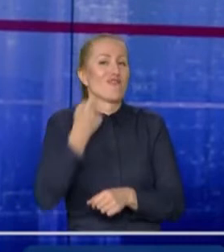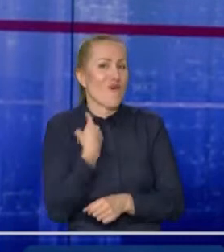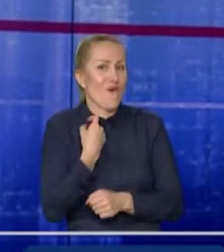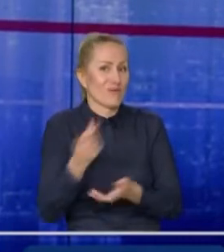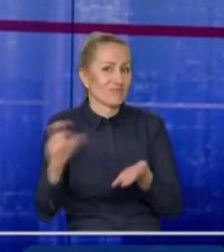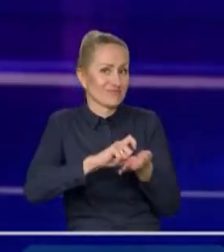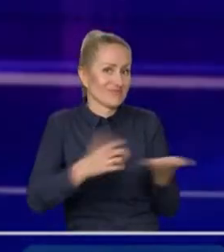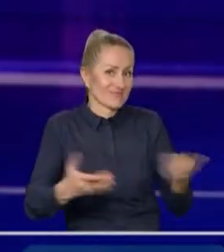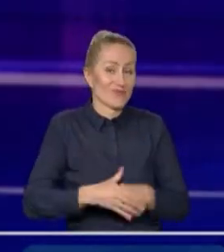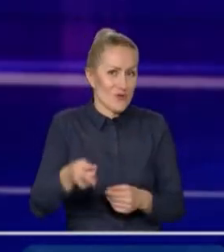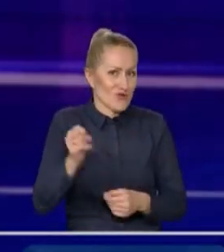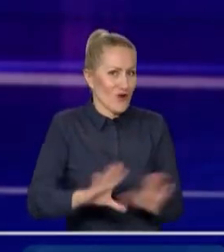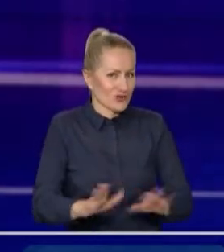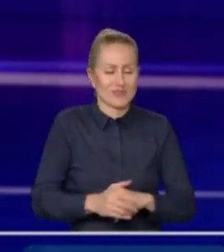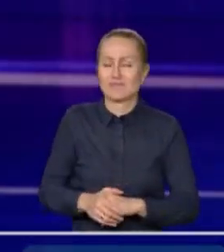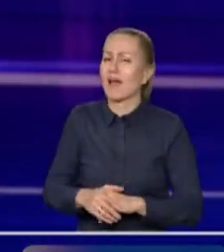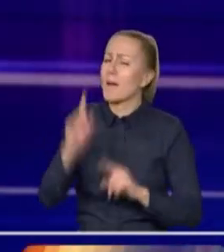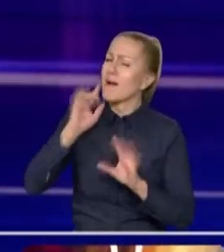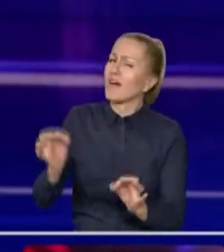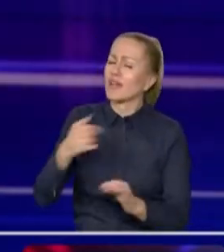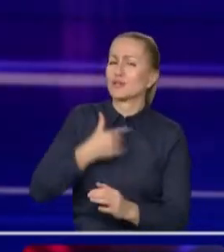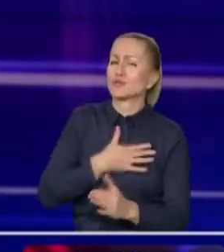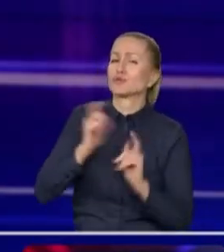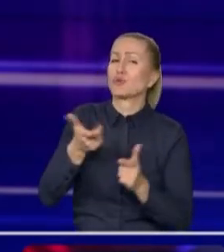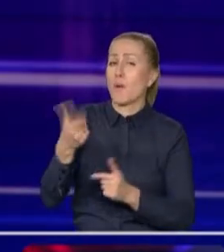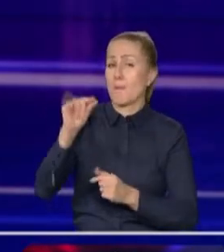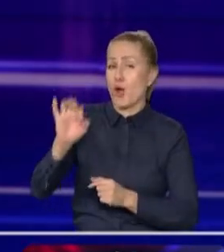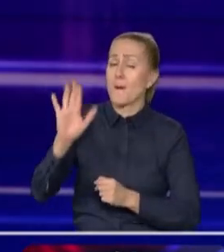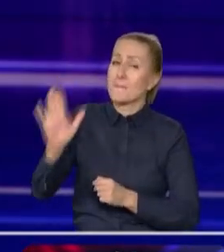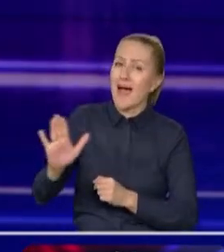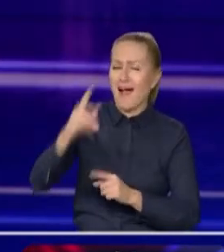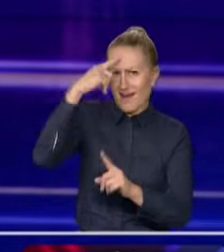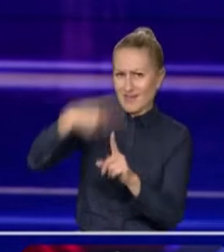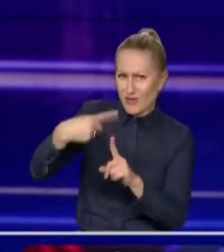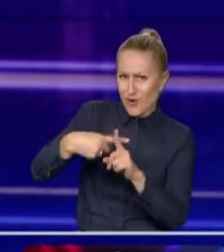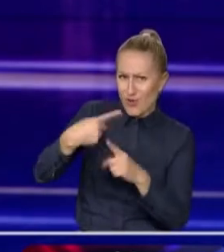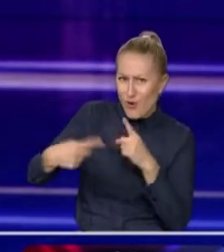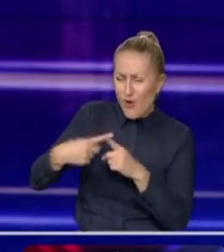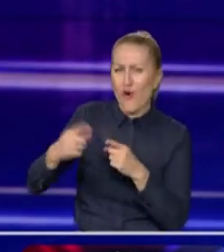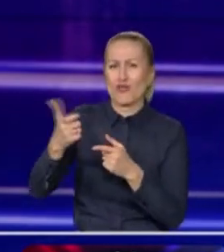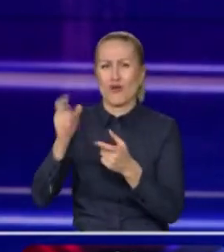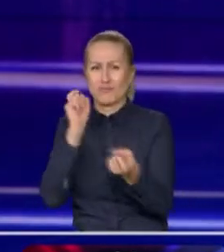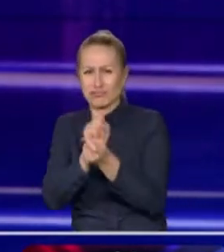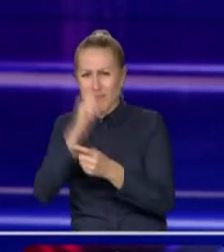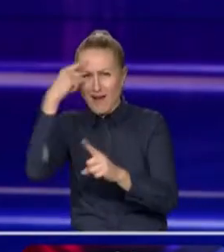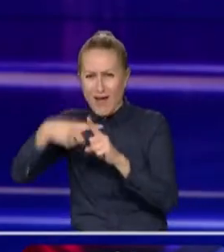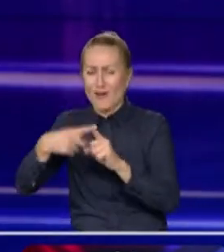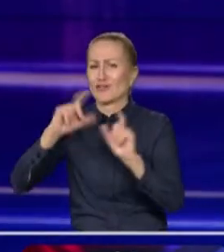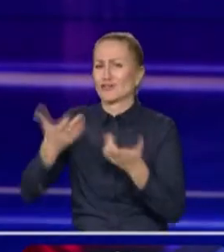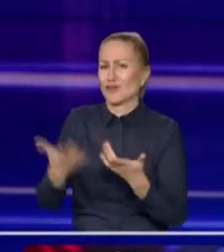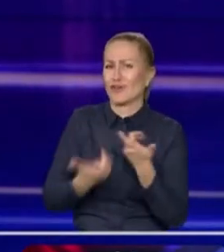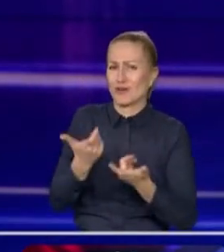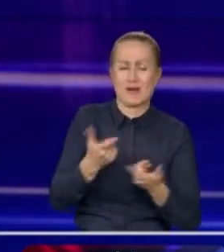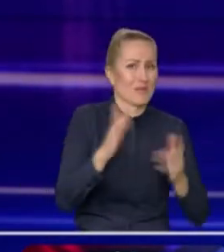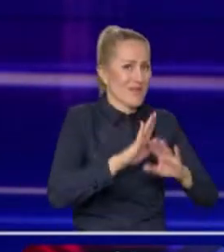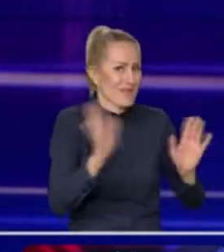chciałabym zapytać, czy w takim razie należy wnioskować, że Platforma jest trochę katolicka, a trochę jednak walczy z katolikami i ale trochę znaczy, jednak...